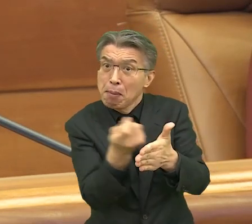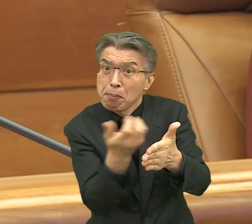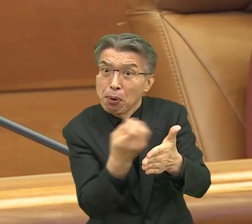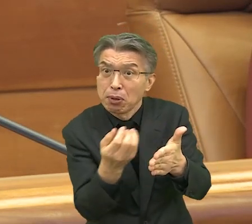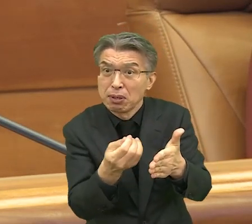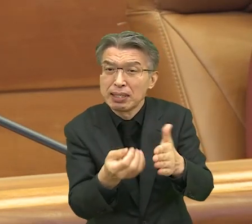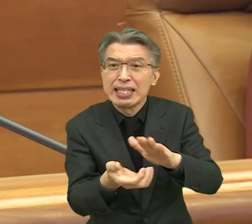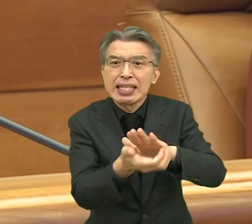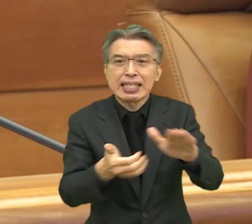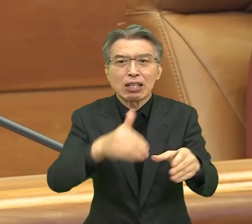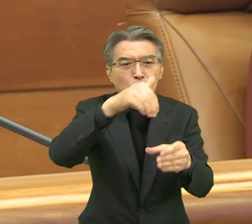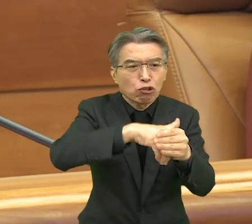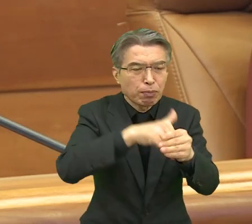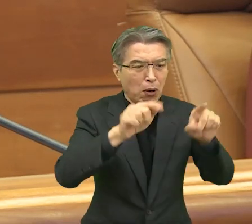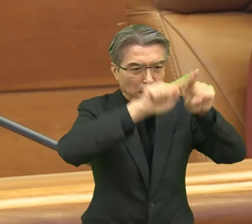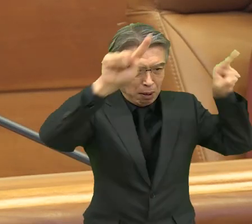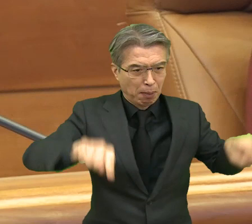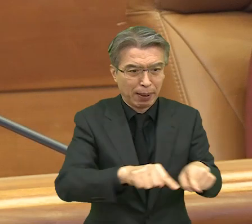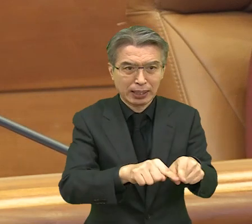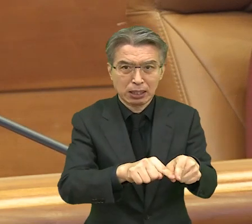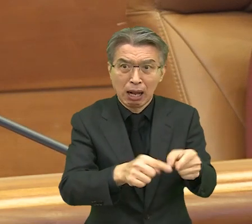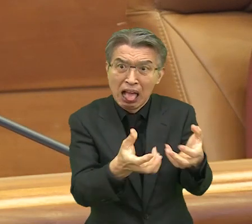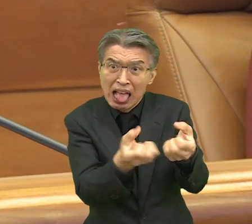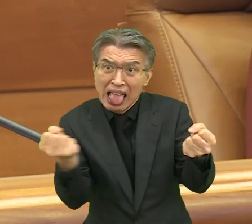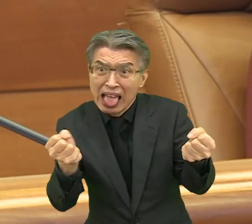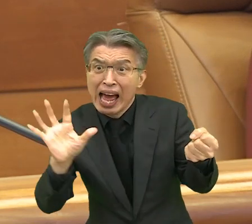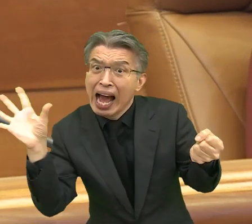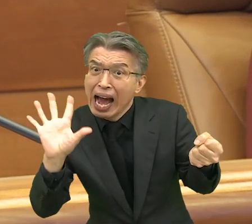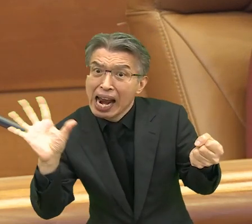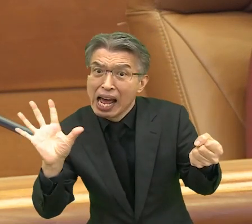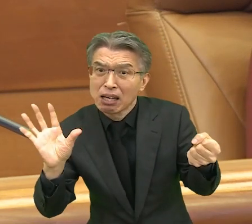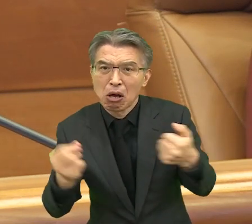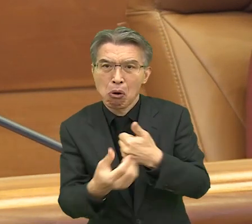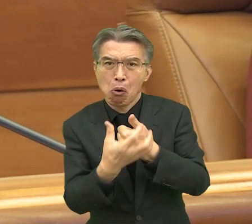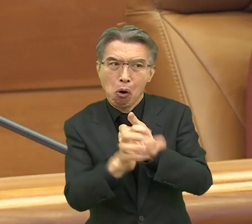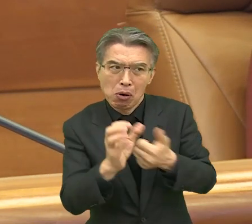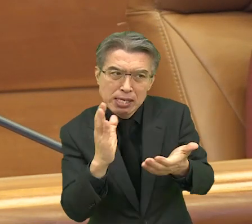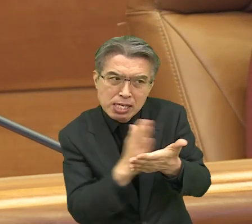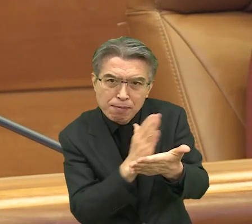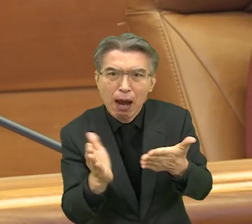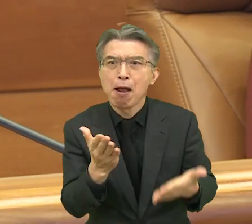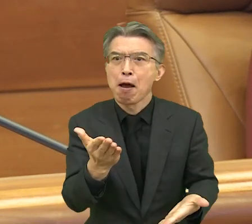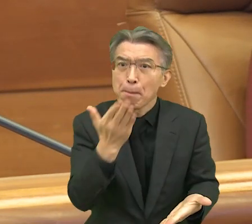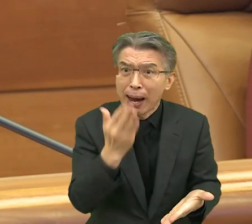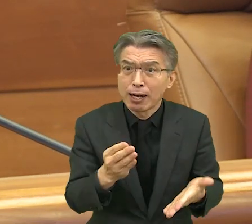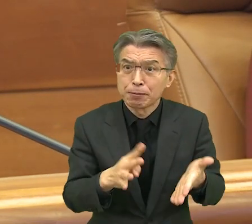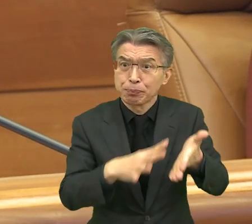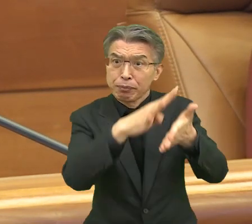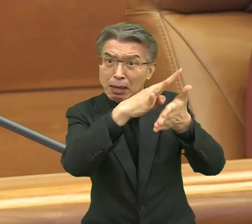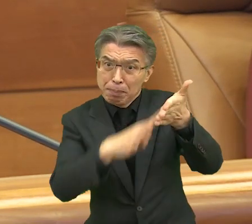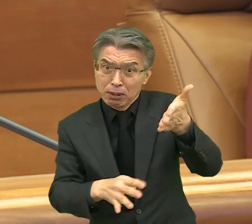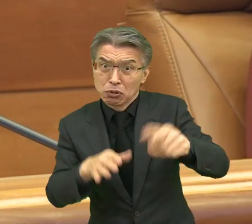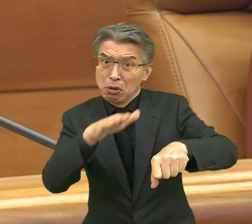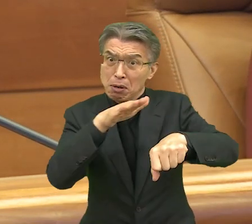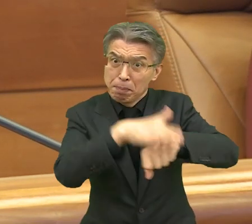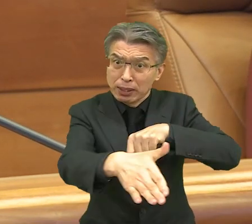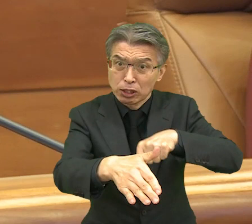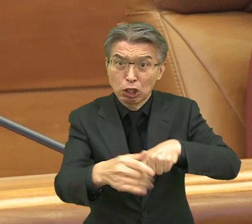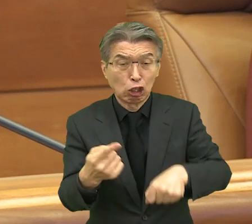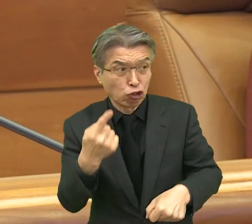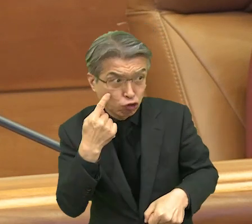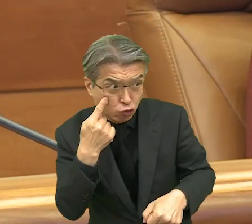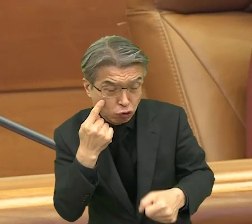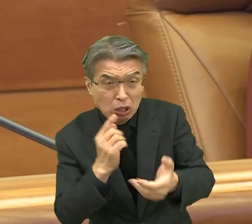사전투표 용지로부터 분리하지 않는 것이 위조용지 식별에 유리한 반면, 바코드 방식의 일련 번호는 육안으로